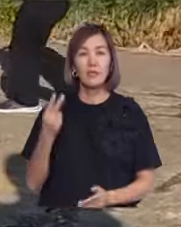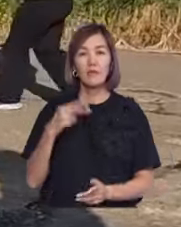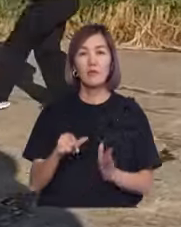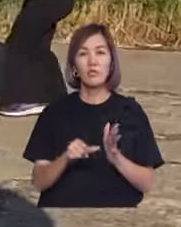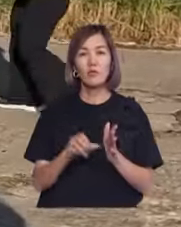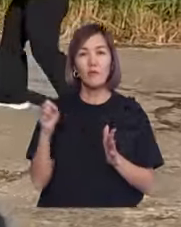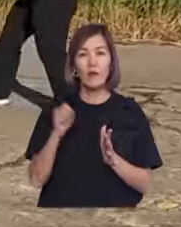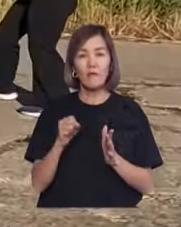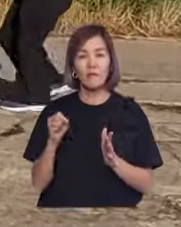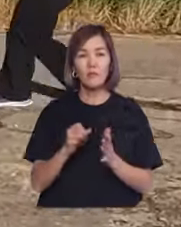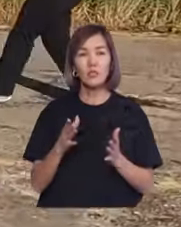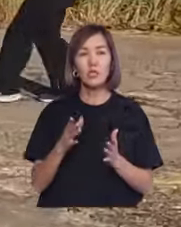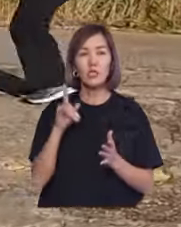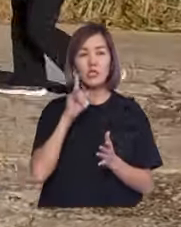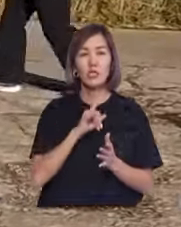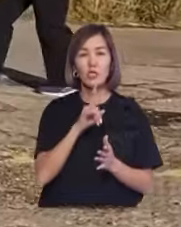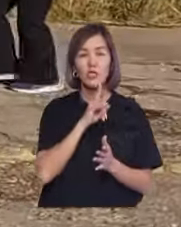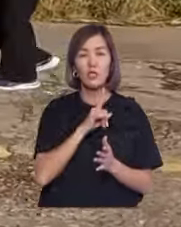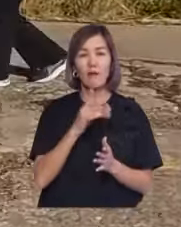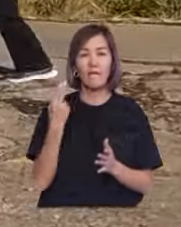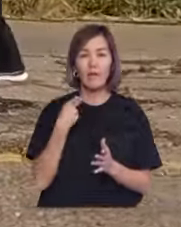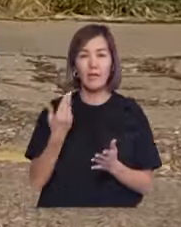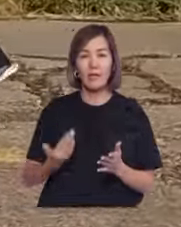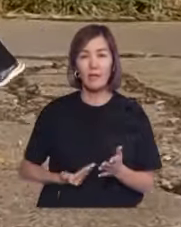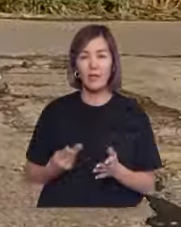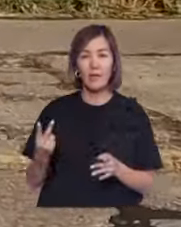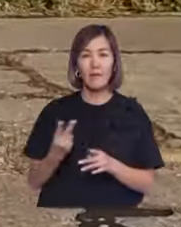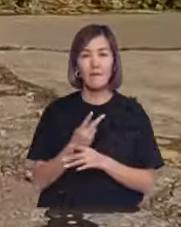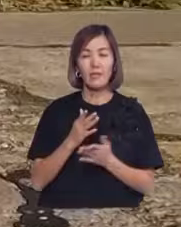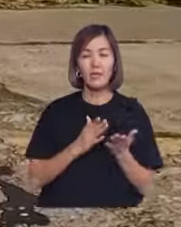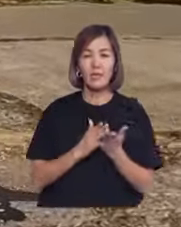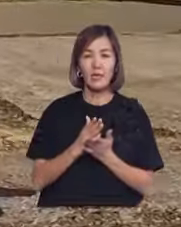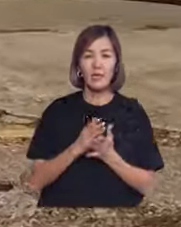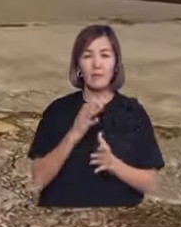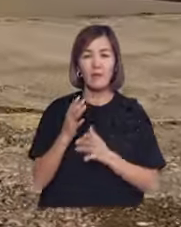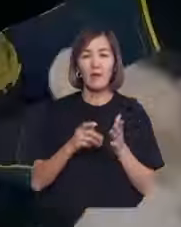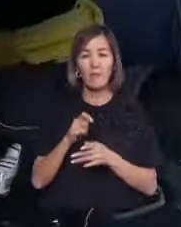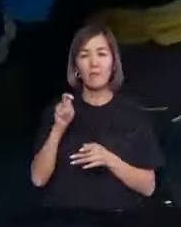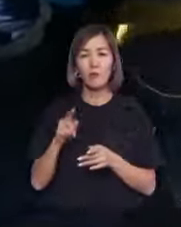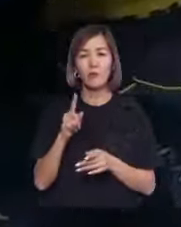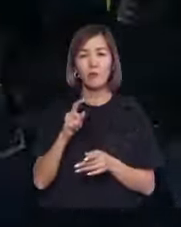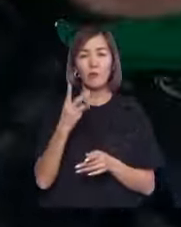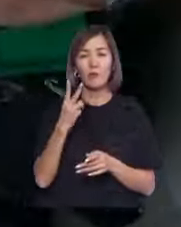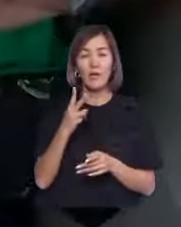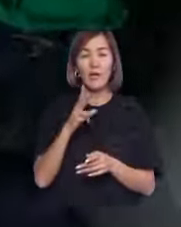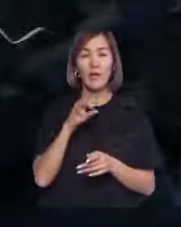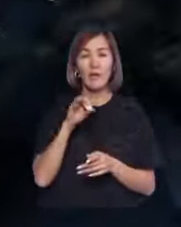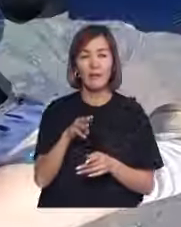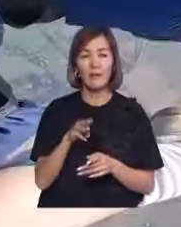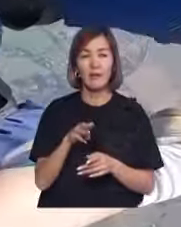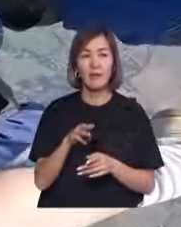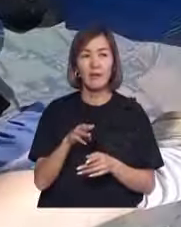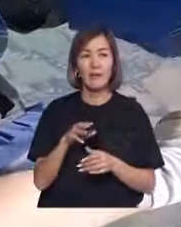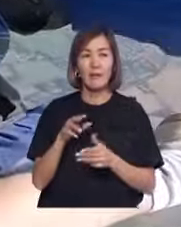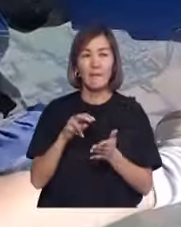26 августа Манет Бейли, жительница Великобритании, ветеран Второй мировой войны, отметила свой 102-й день рождения, совершив прыжок